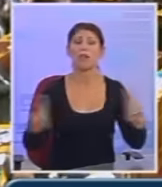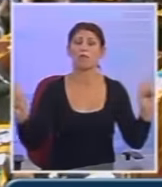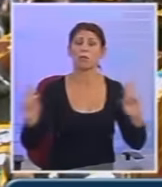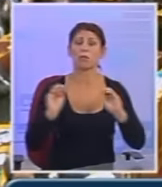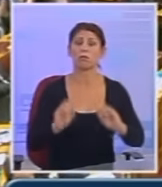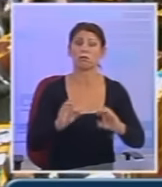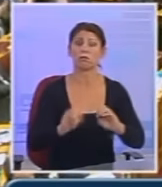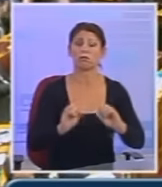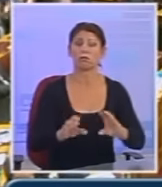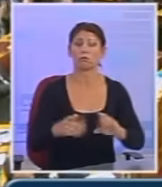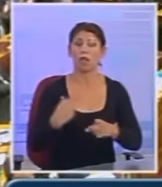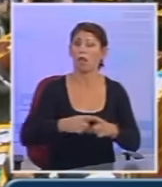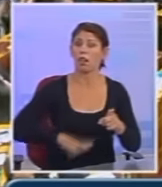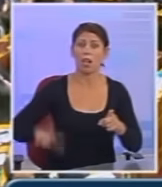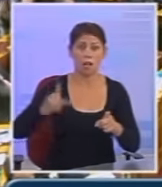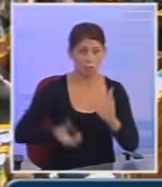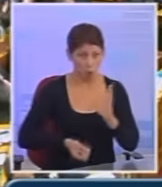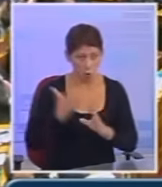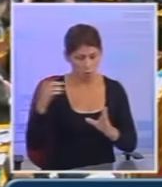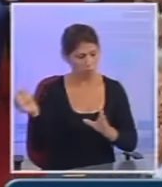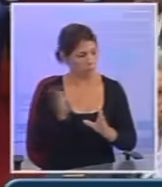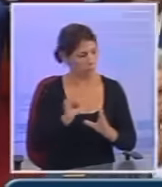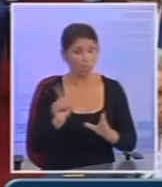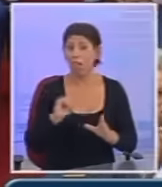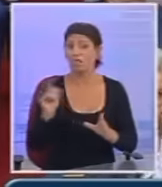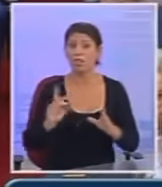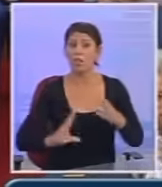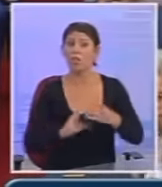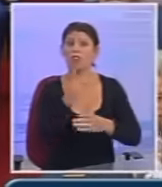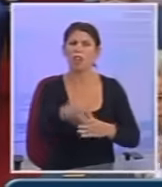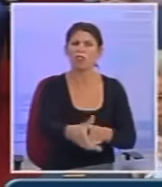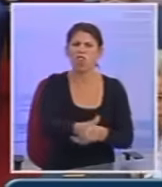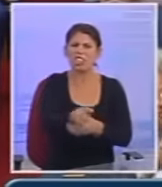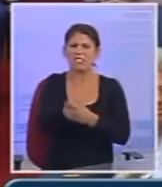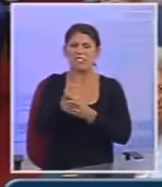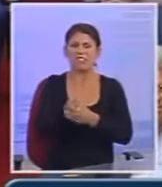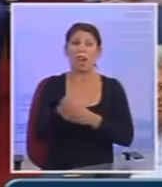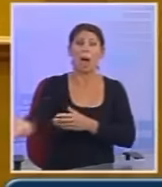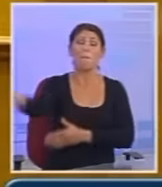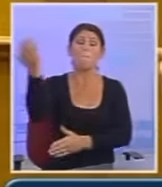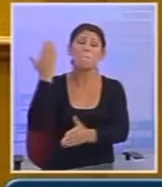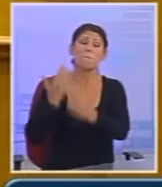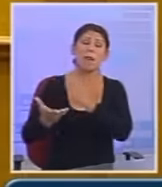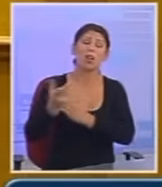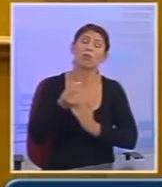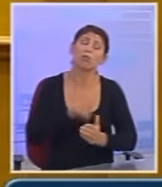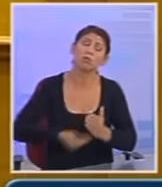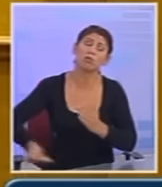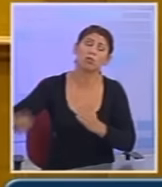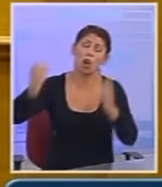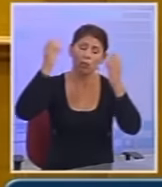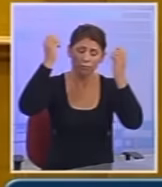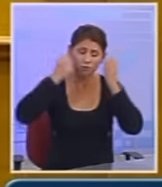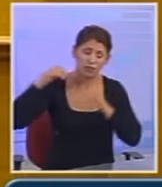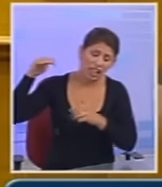Αυτά δεν είναι νέα, δεν είναι προοδευτικά. Είναι συντήρηση του παλαιού, νοσηρού, πιο χρεοκοπημένου